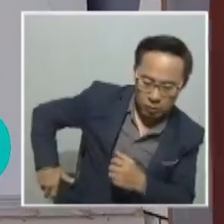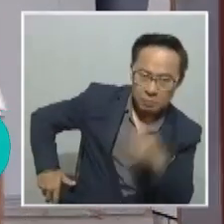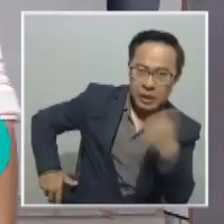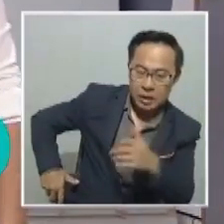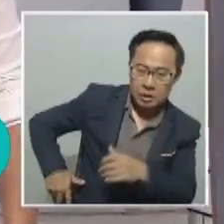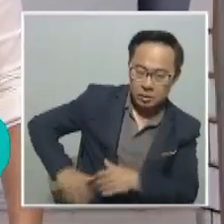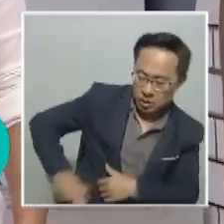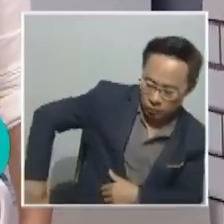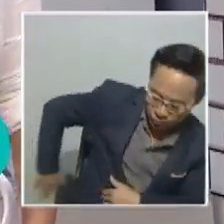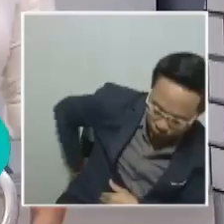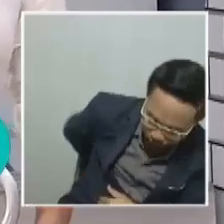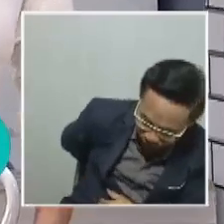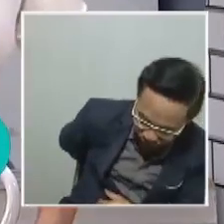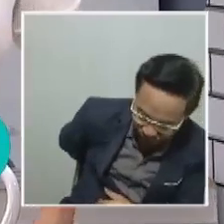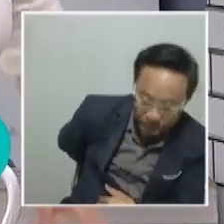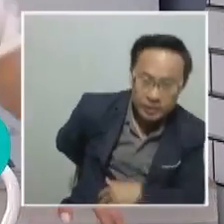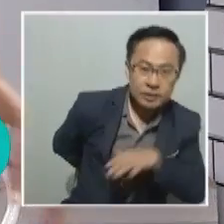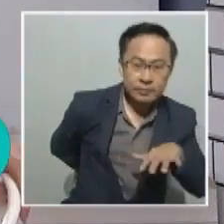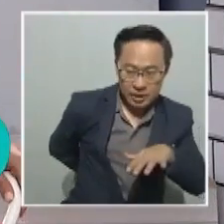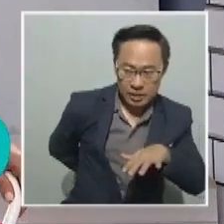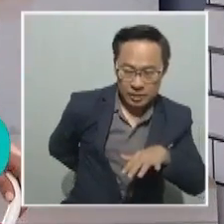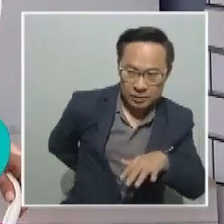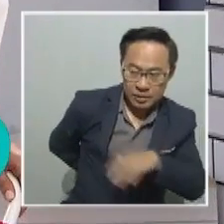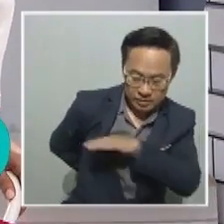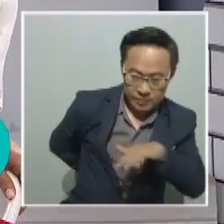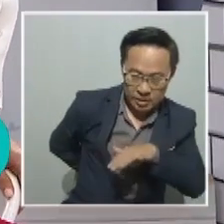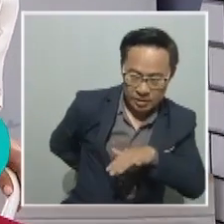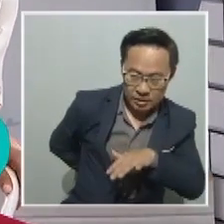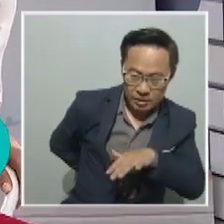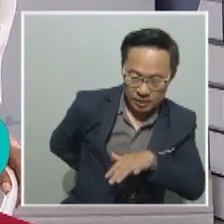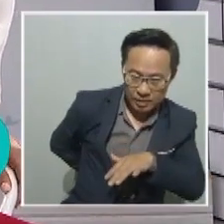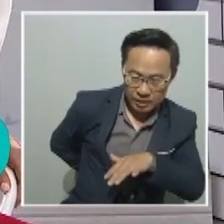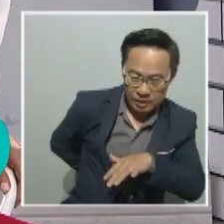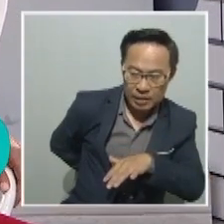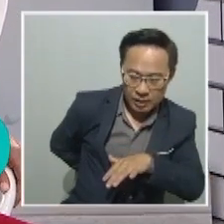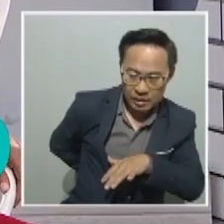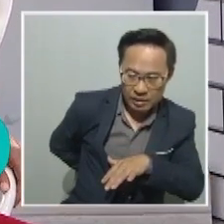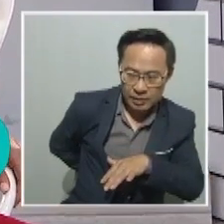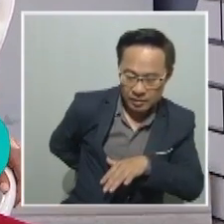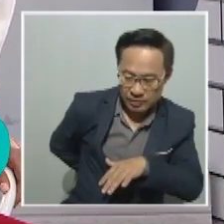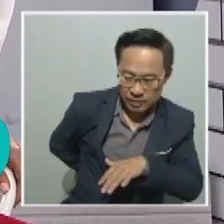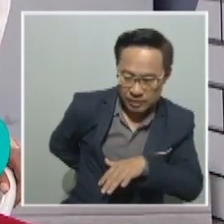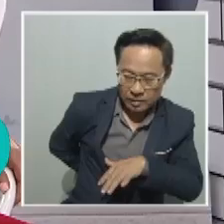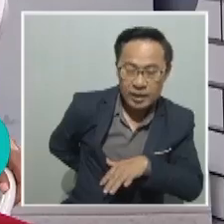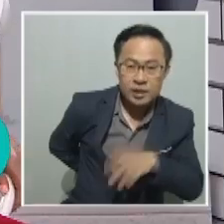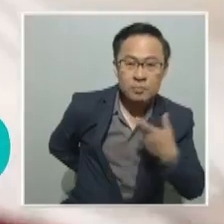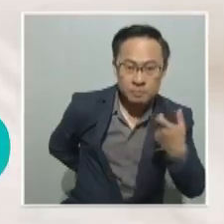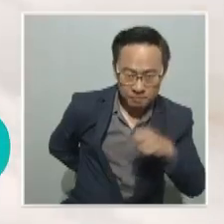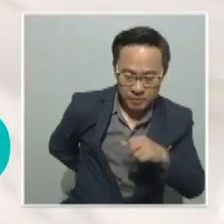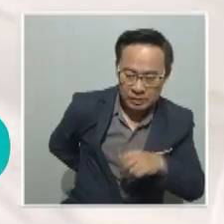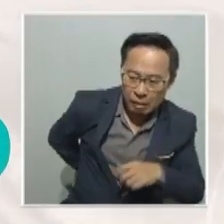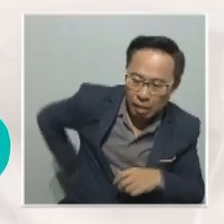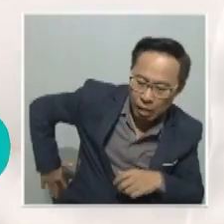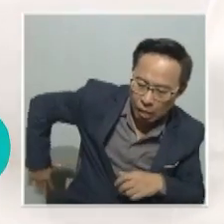ำ ที่คนจะเป็นส่วนใหญ่นะ 80-90% เป็นท่านี ้คือคุณลองเช็คได้เลยถ้าสมมติคุณเอามือไปข้างหลังแล้วมันได้แค่นี้ อันนี้ก็คือไหลติด แล้ว น